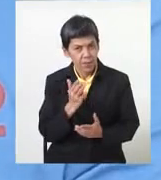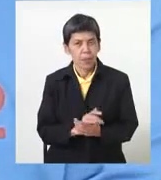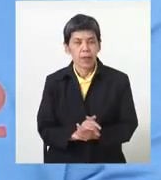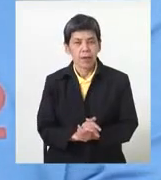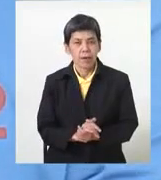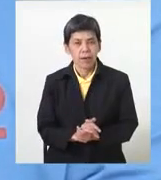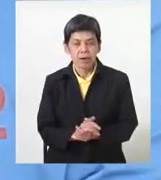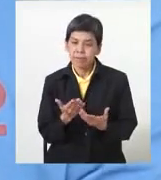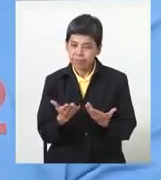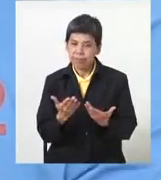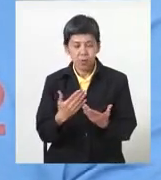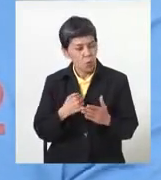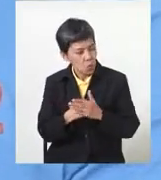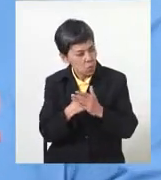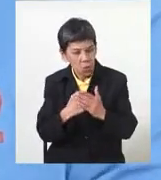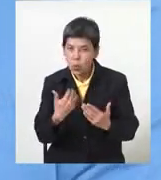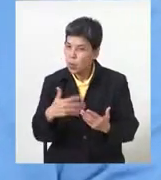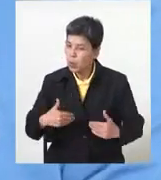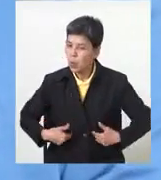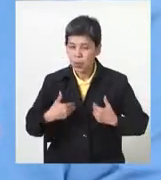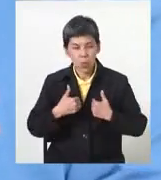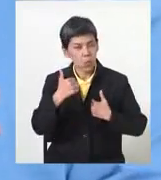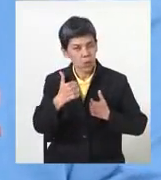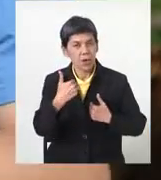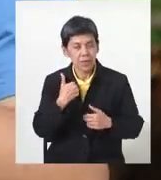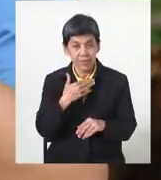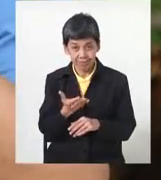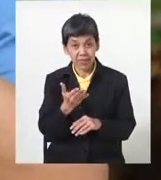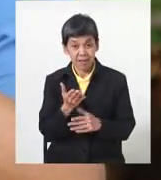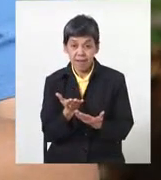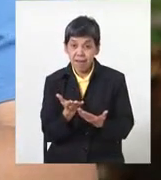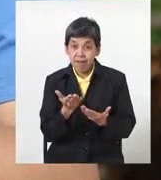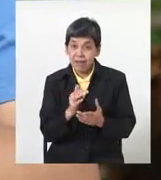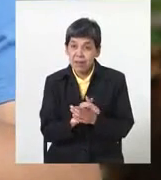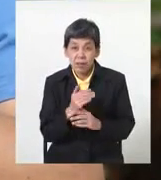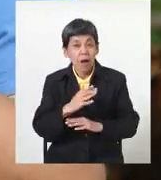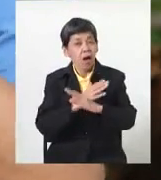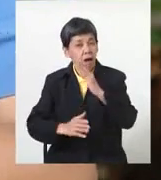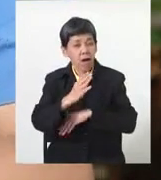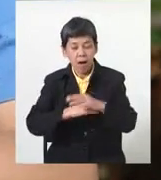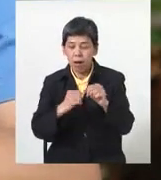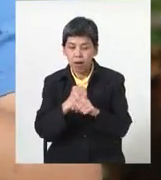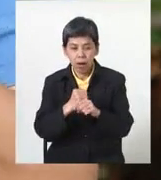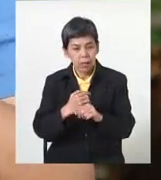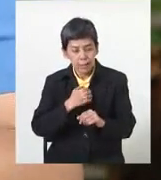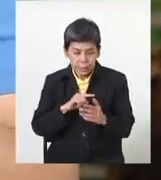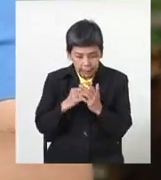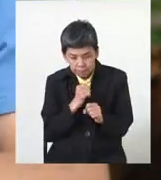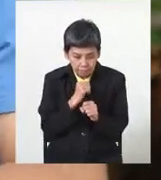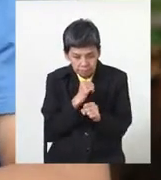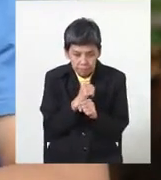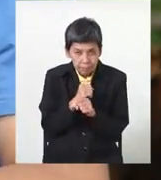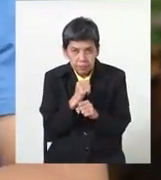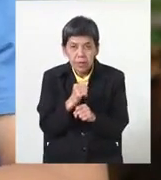วรยุทธเนี่ยนะเป็นคนที่สู้ชีวิตจริงๆนะครับคุณผู้ชมเพราะว่าพี่วรยุทธเนี่ยพิการแล้วก็มาเริ่ม